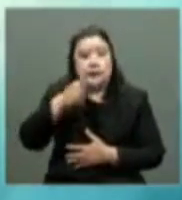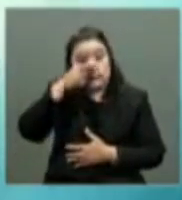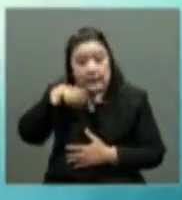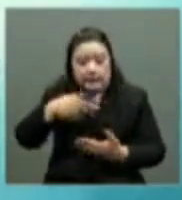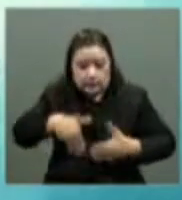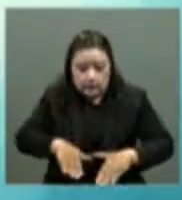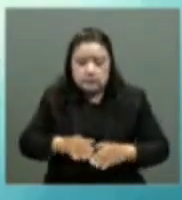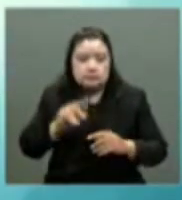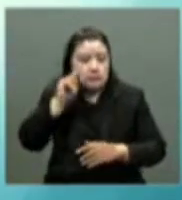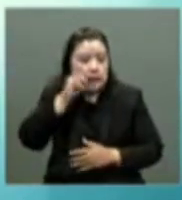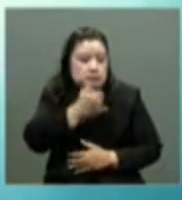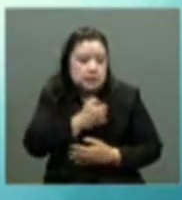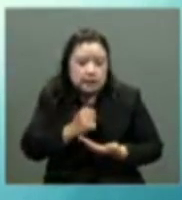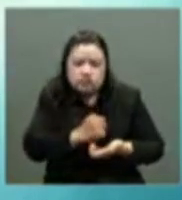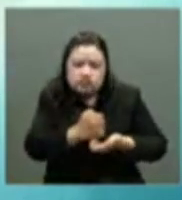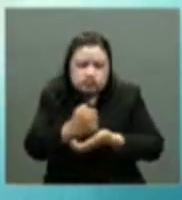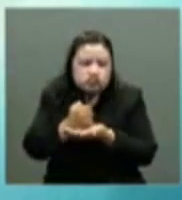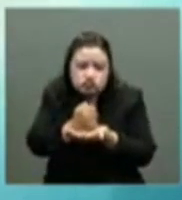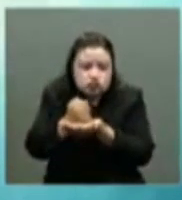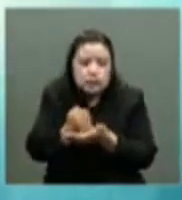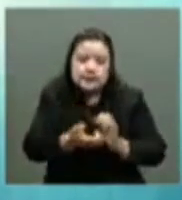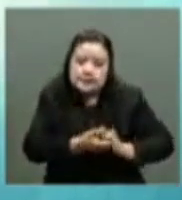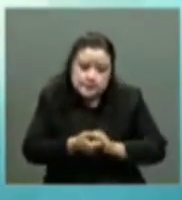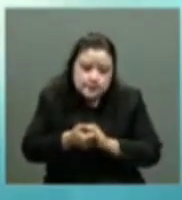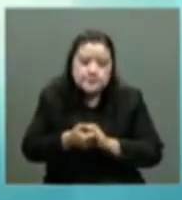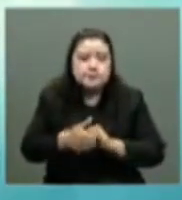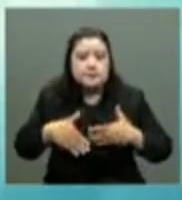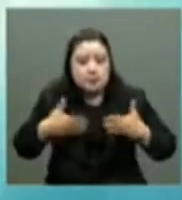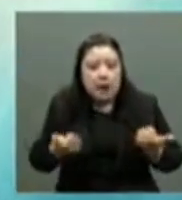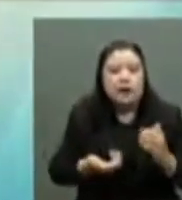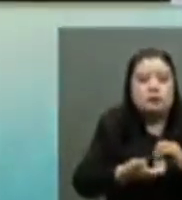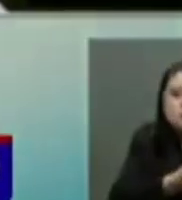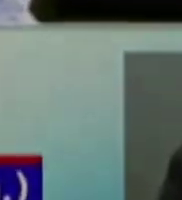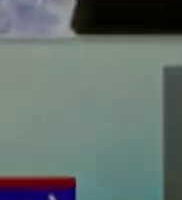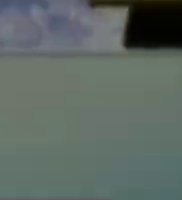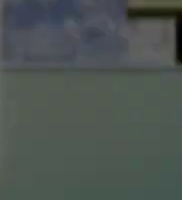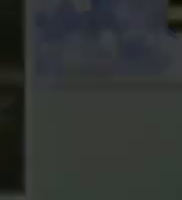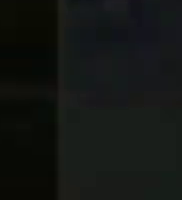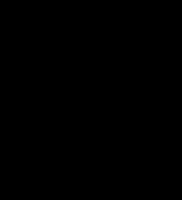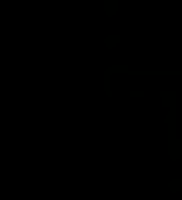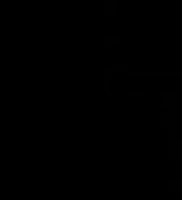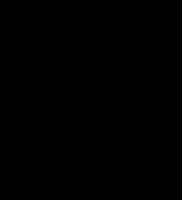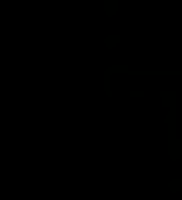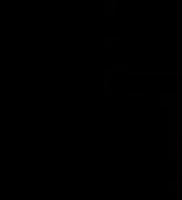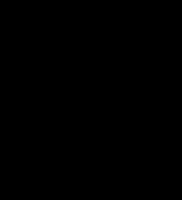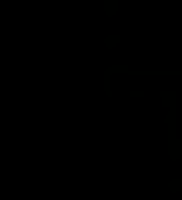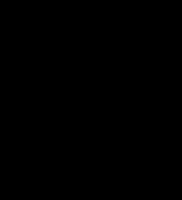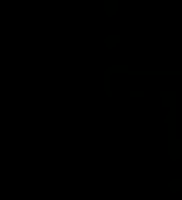นไทยด้วยกันที่เราจะได้ร่วมทุกข์ร่วมสุขกันต้องขอกราบขอบพระคุณเป็นอย่างสูงครับ